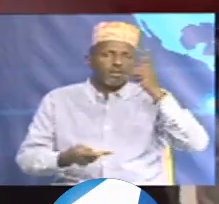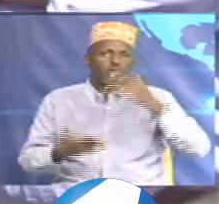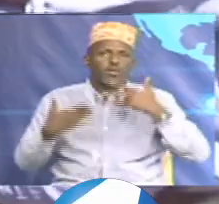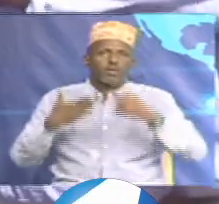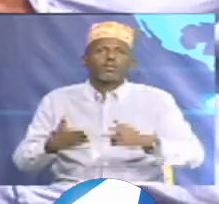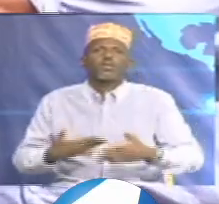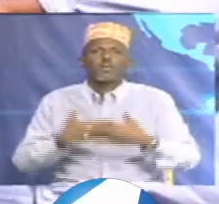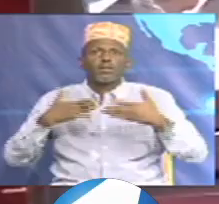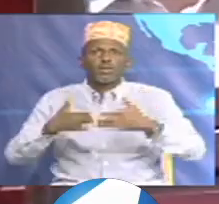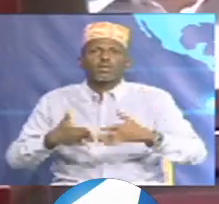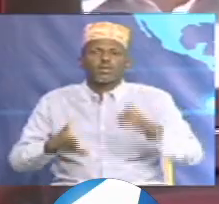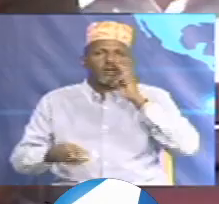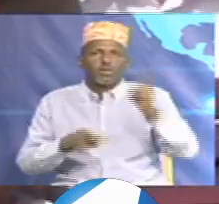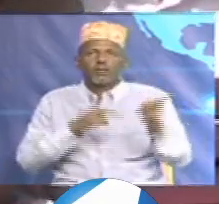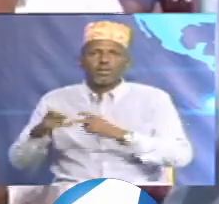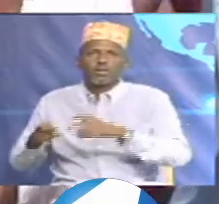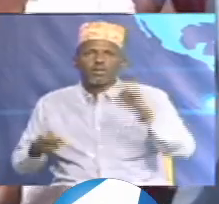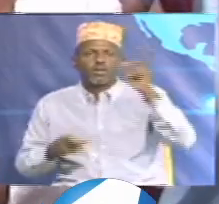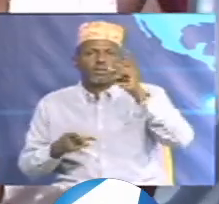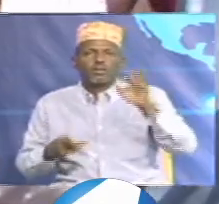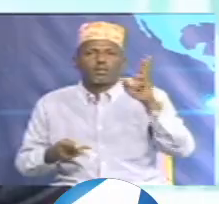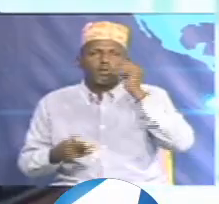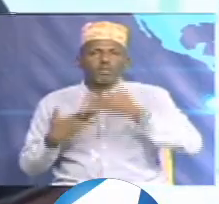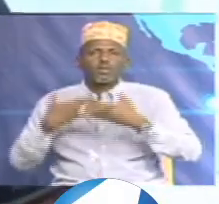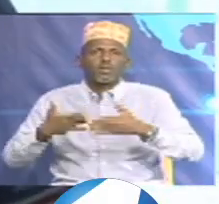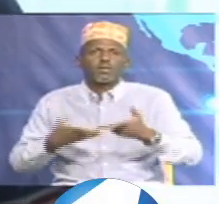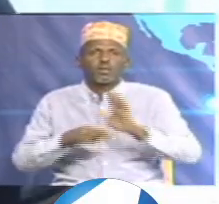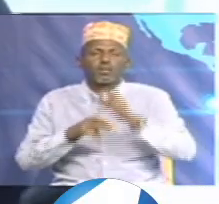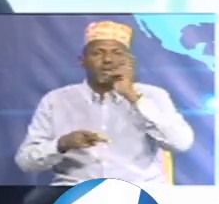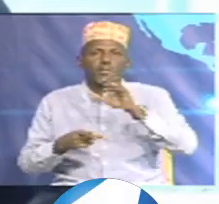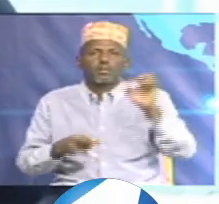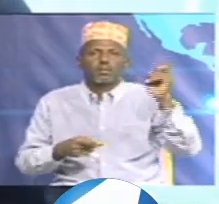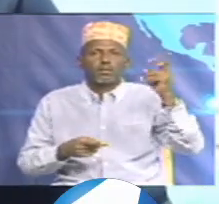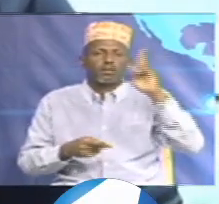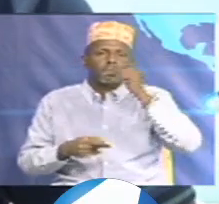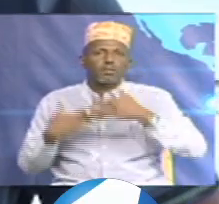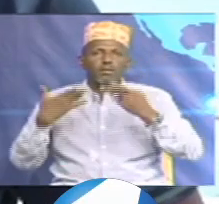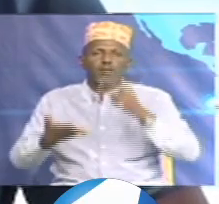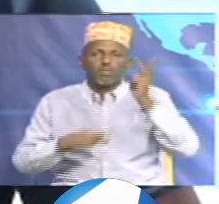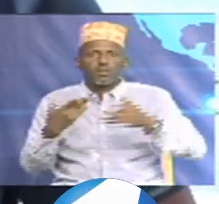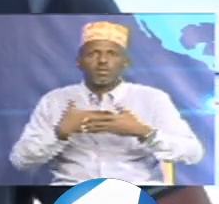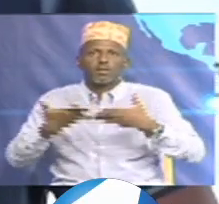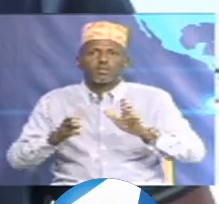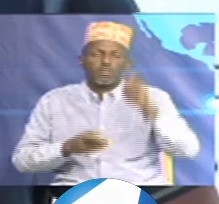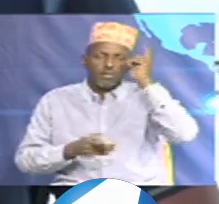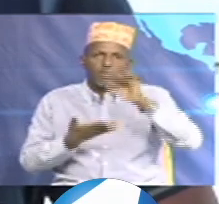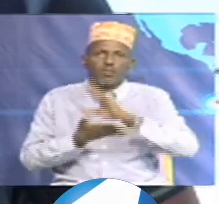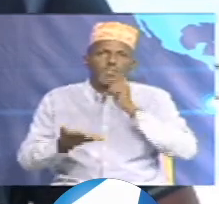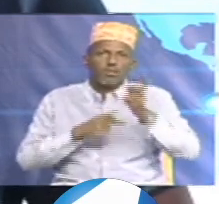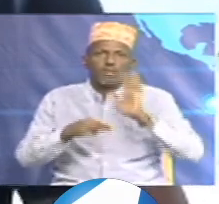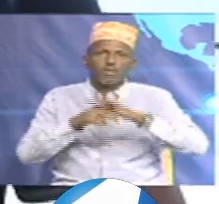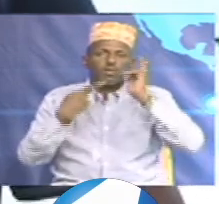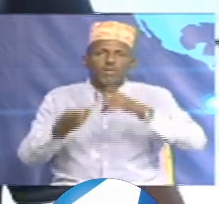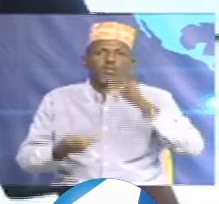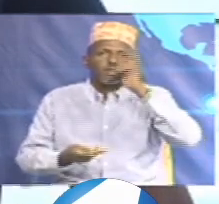Saïdou. Et bien, Radouane Adan Jirach, du volleyball Ahmed Ibrahim Rabl, et enfin le basketball